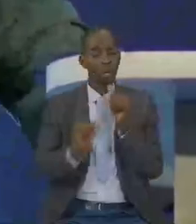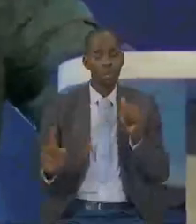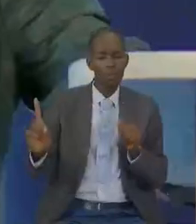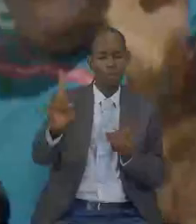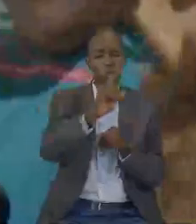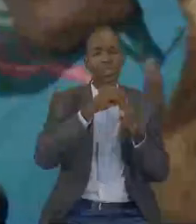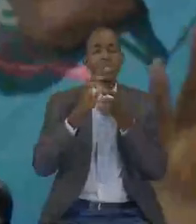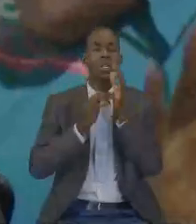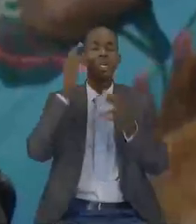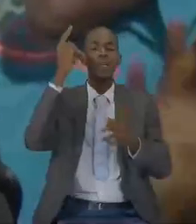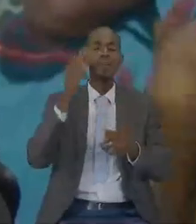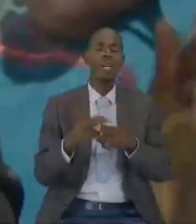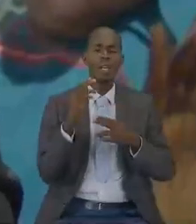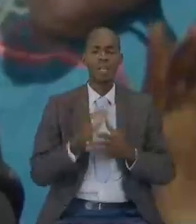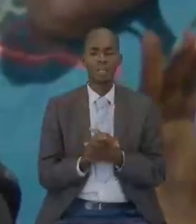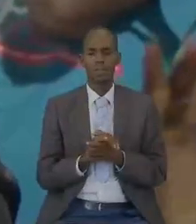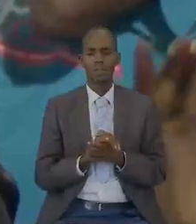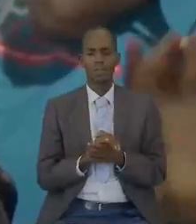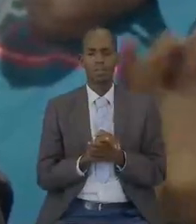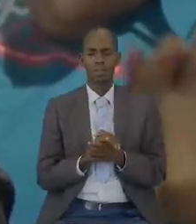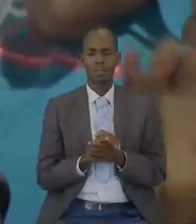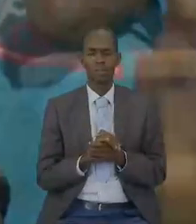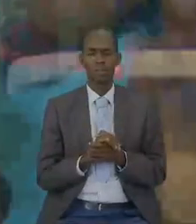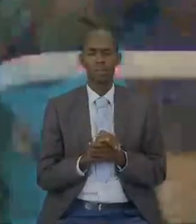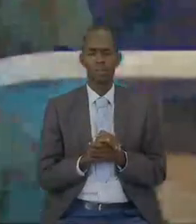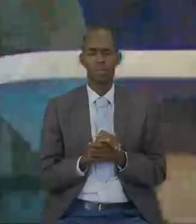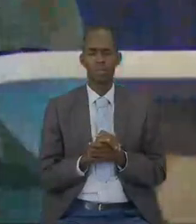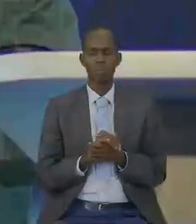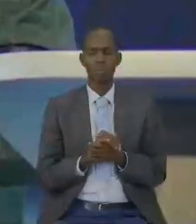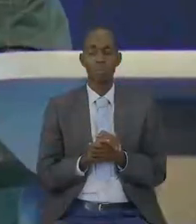pour chacun au nom de Jésus.